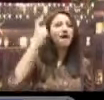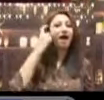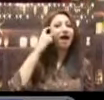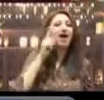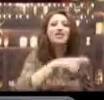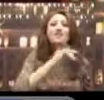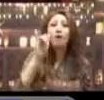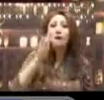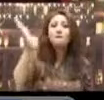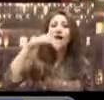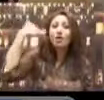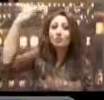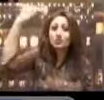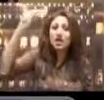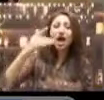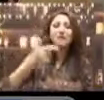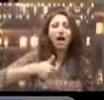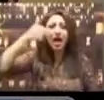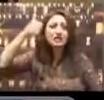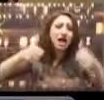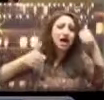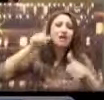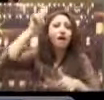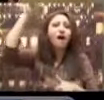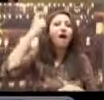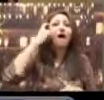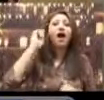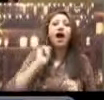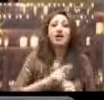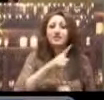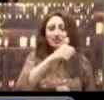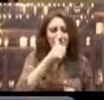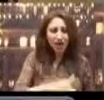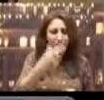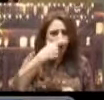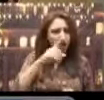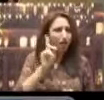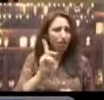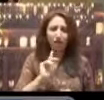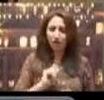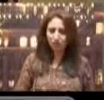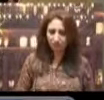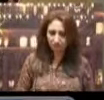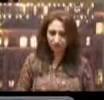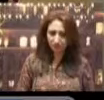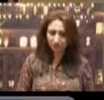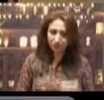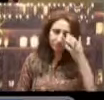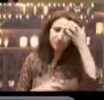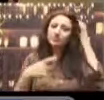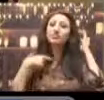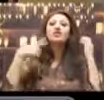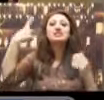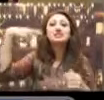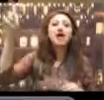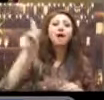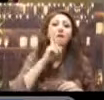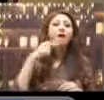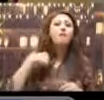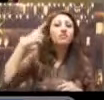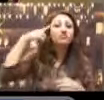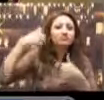والجمله دي فضلت ترن لغايه دلوقتي في ودني بستفاد بيها، يعني لان فعلا حصلت مواقف كتيرة في حياتي وضحتني